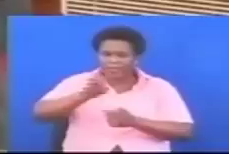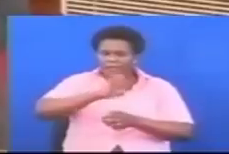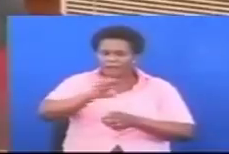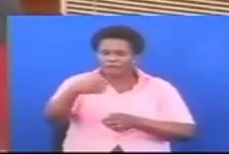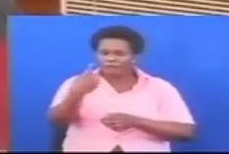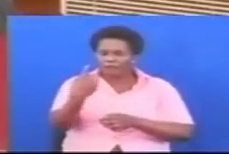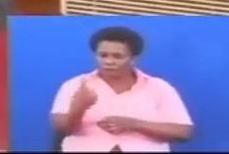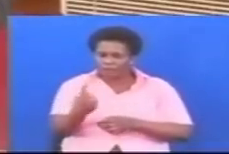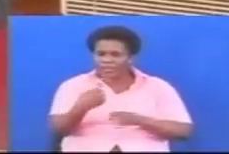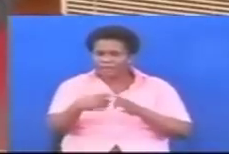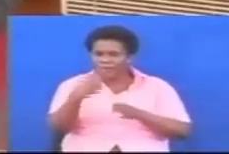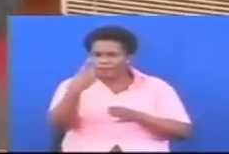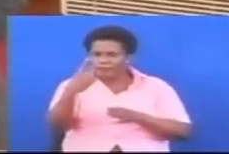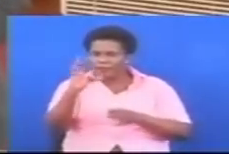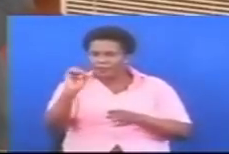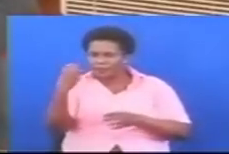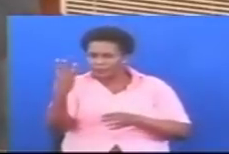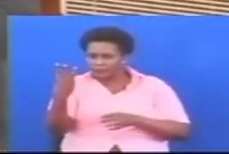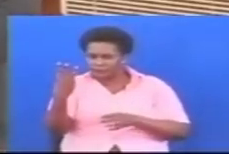1203